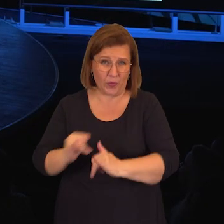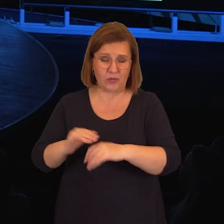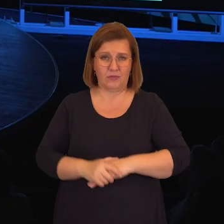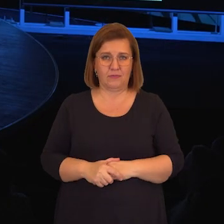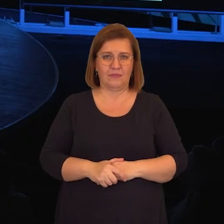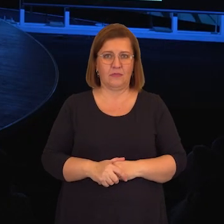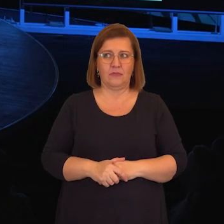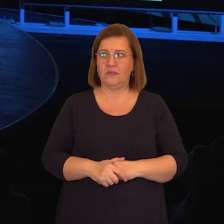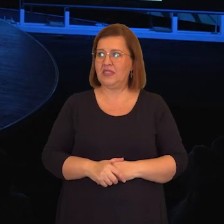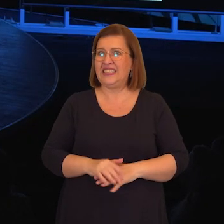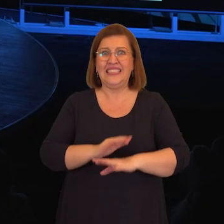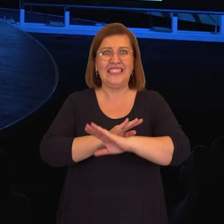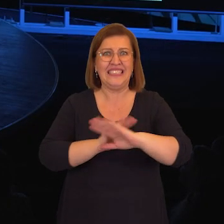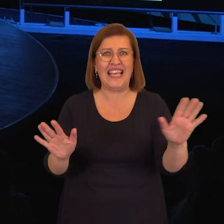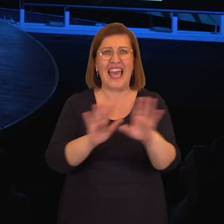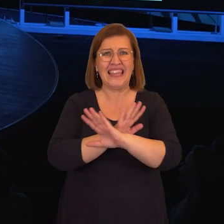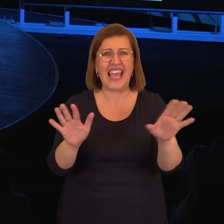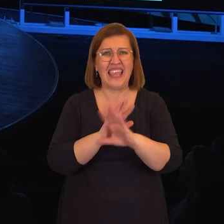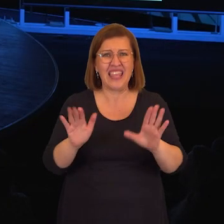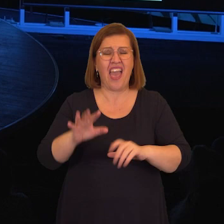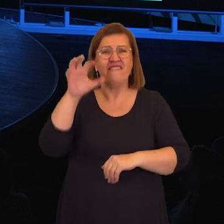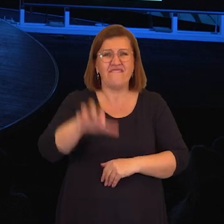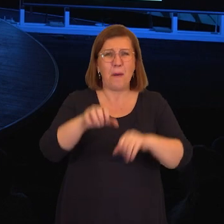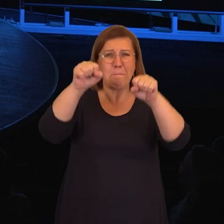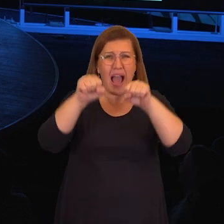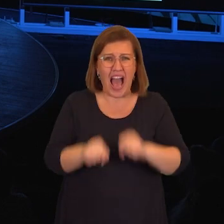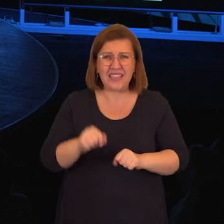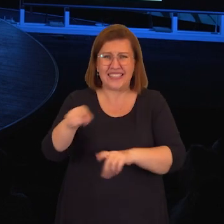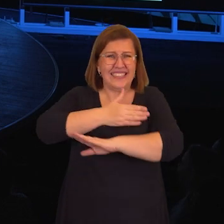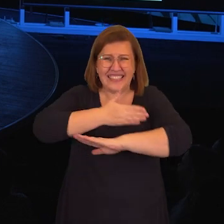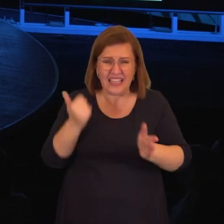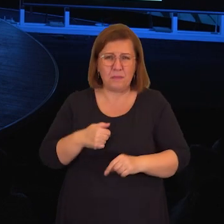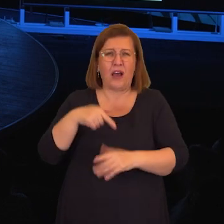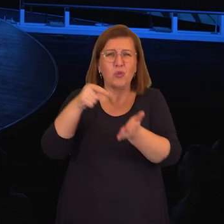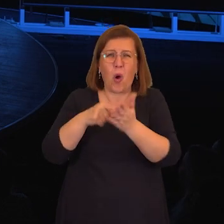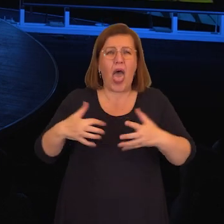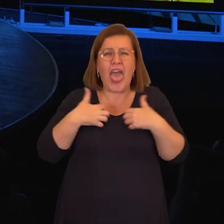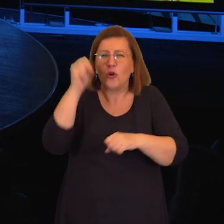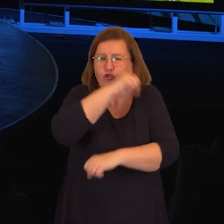Nie. Nie, ludzie. Nie ma czegoś takiego w bankowości. To jest ekościema.